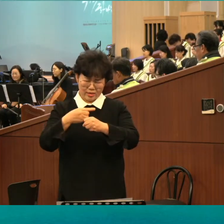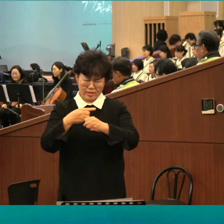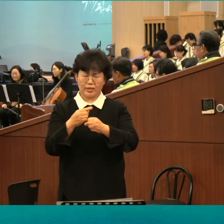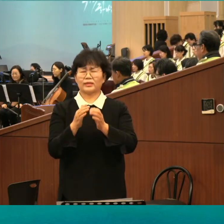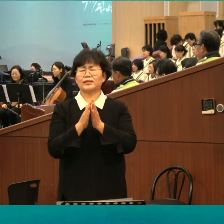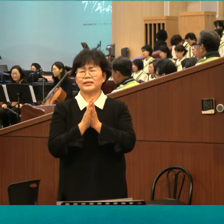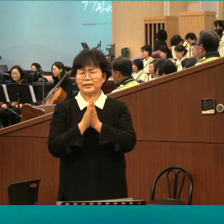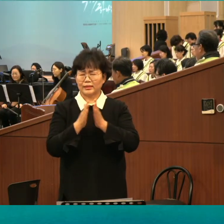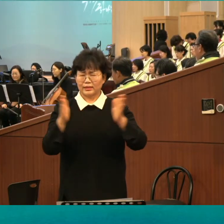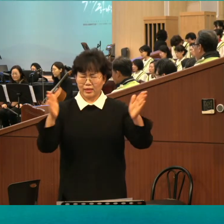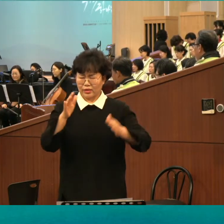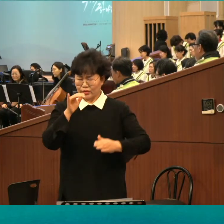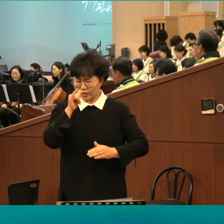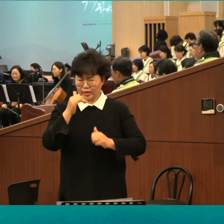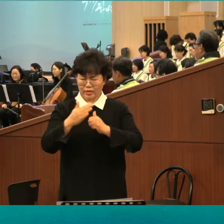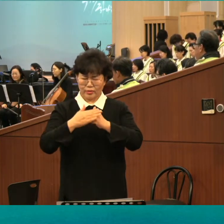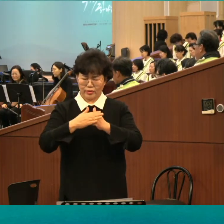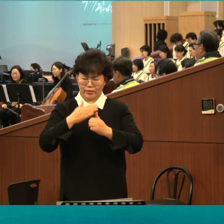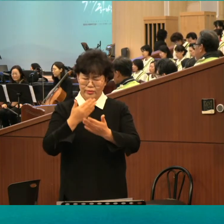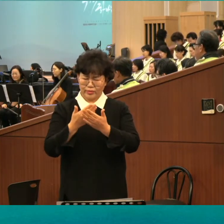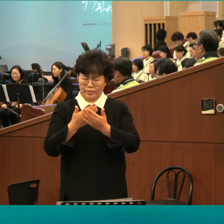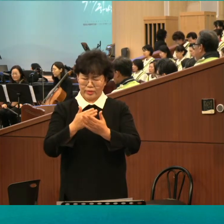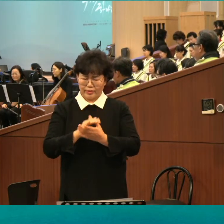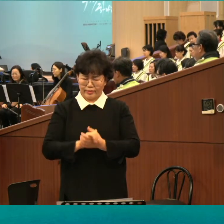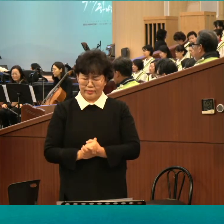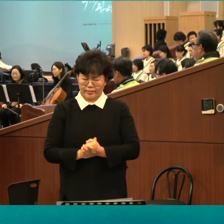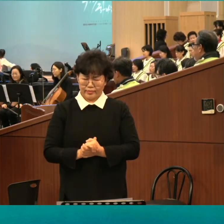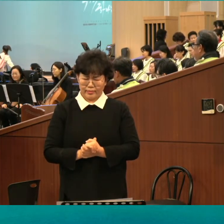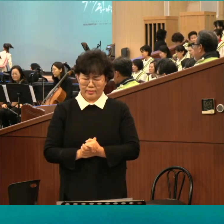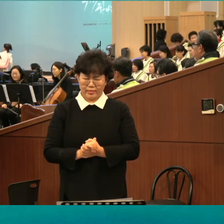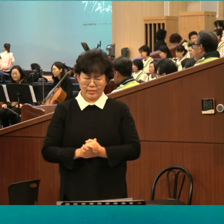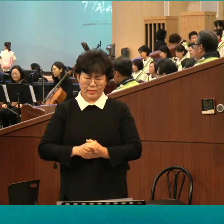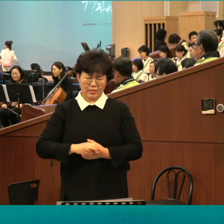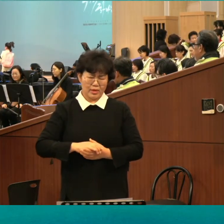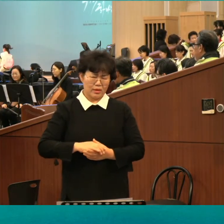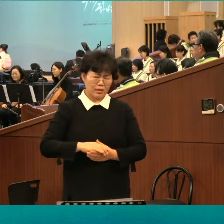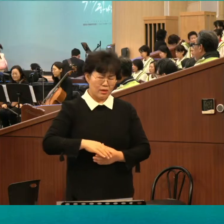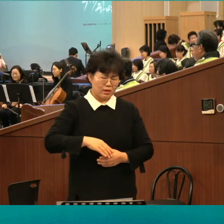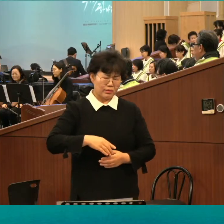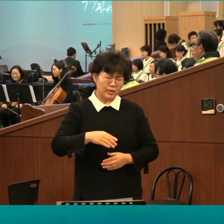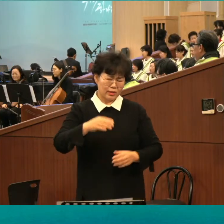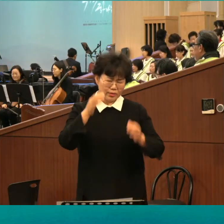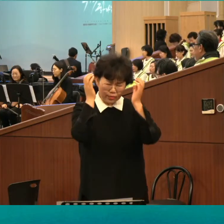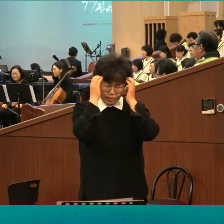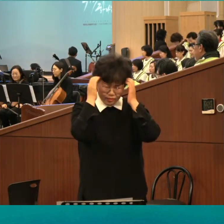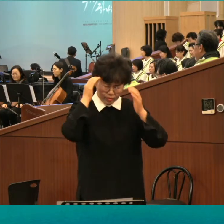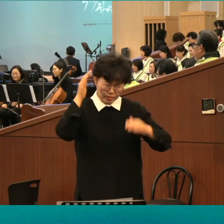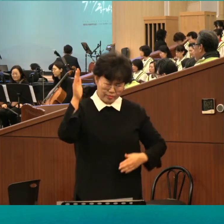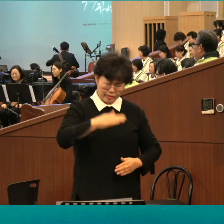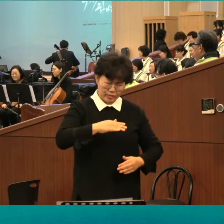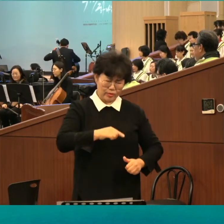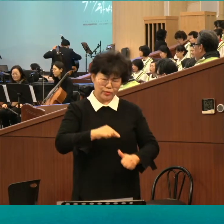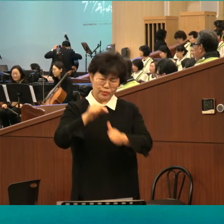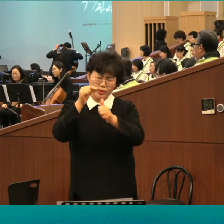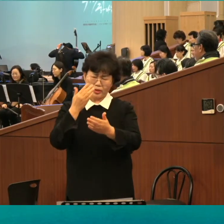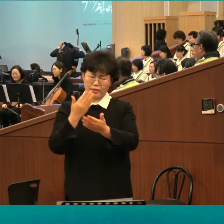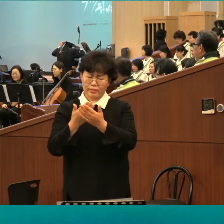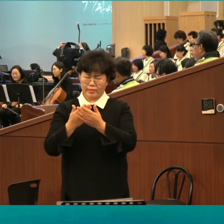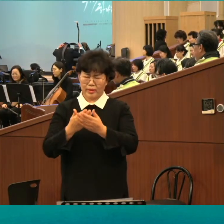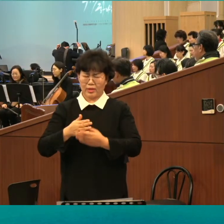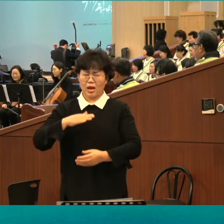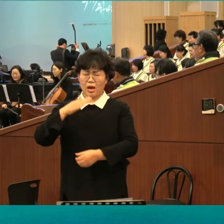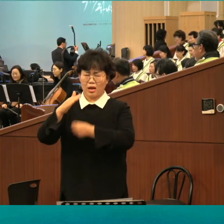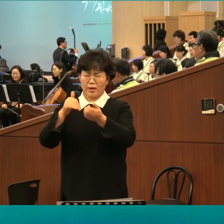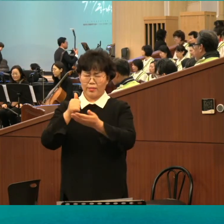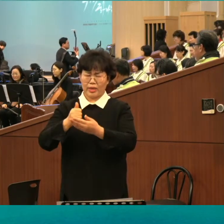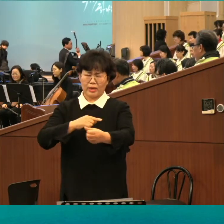하여 주시옵소서. 우리를 모든 수렁에서 건져내어 주시고 주의 능하신 손에 붙들려